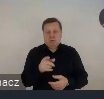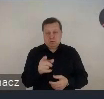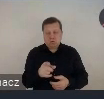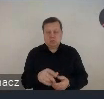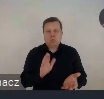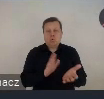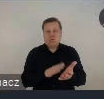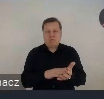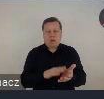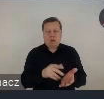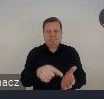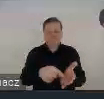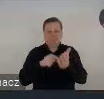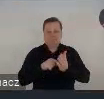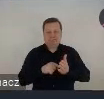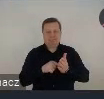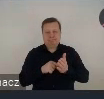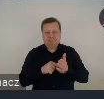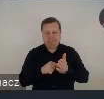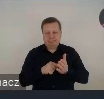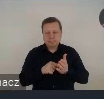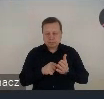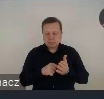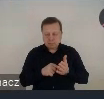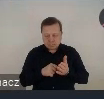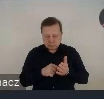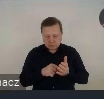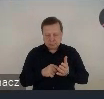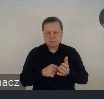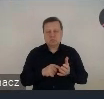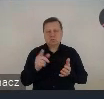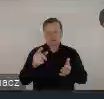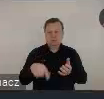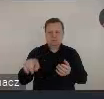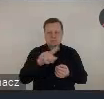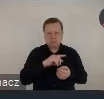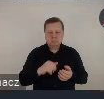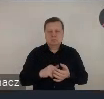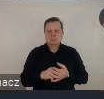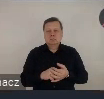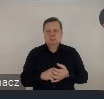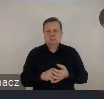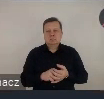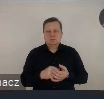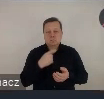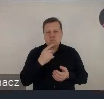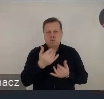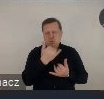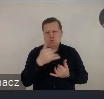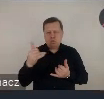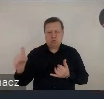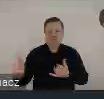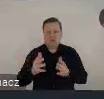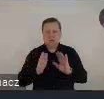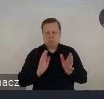tym gremium, które jest upoważnione do wyboru władz, bywa różne, dlatego